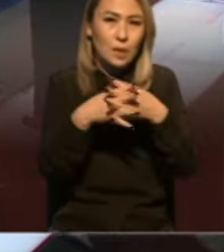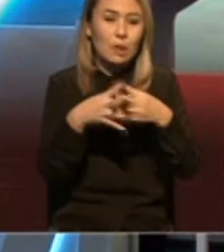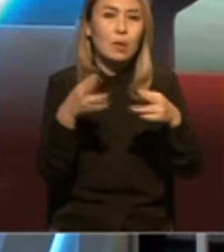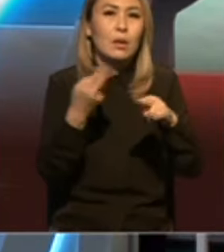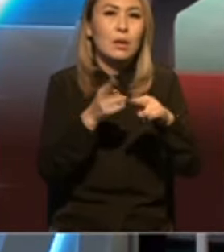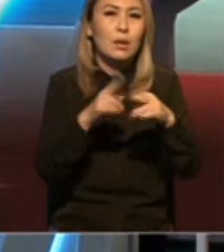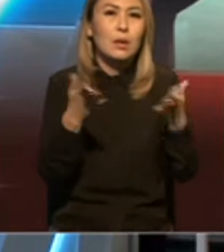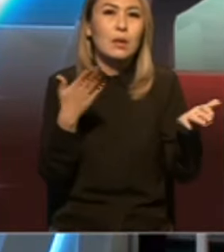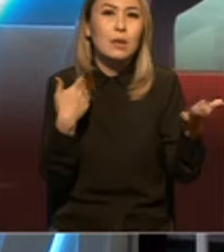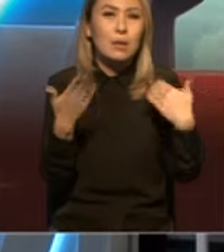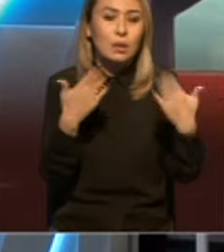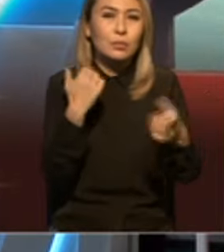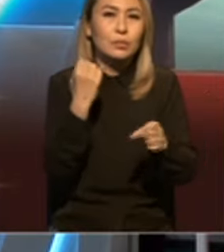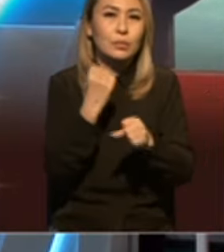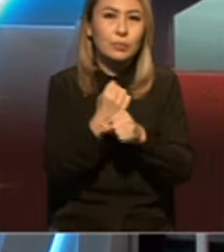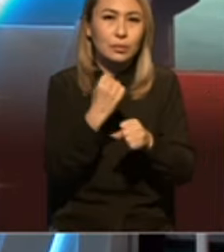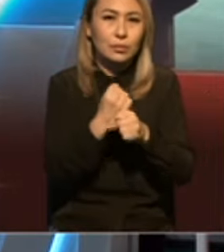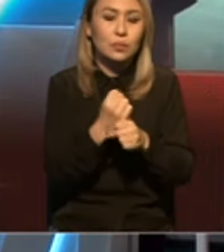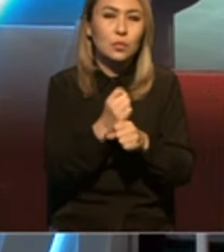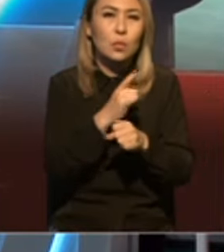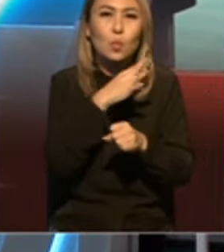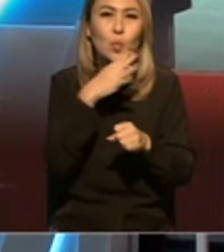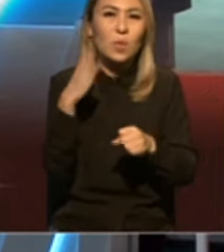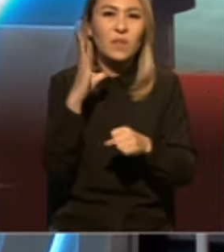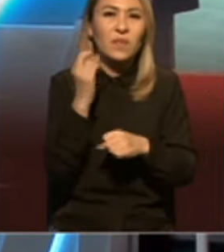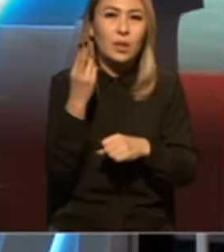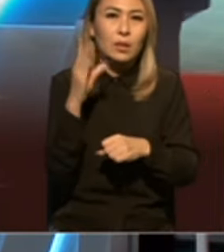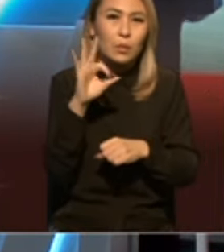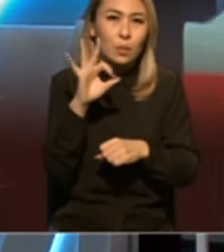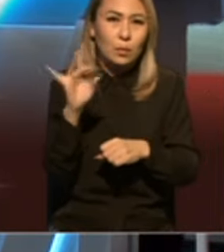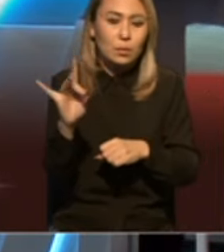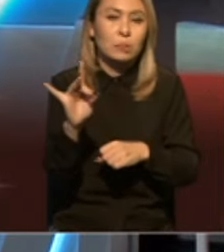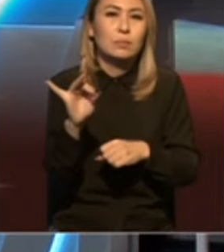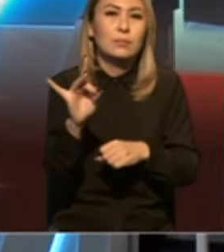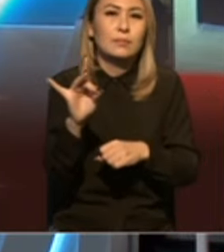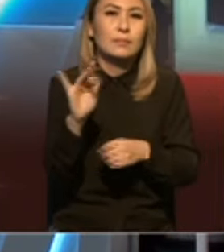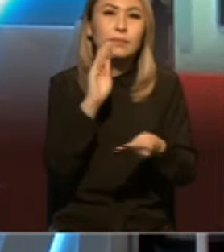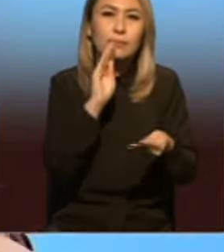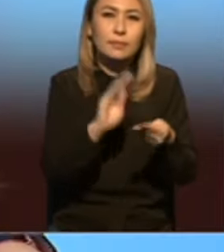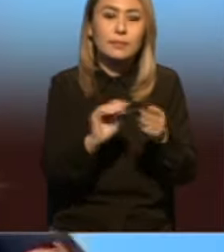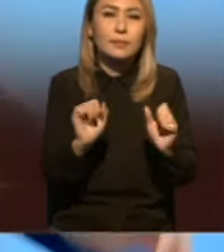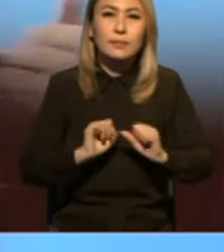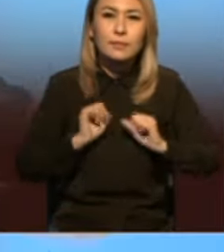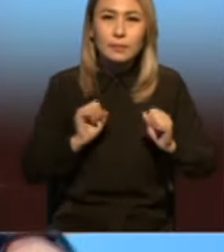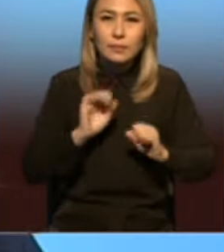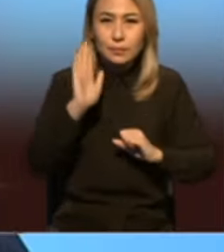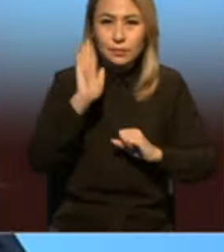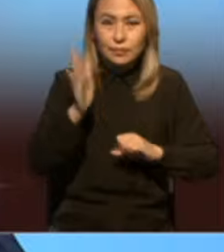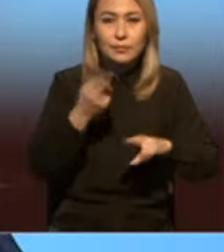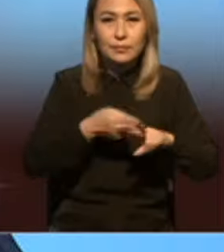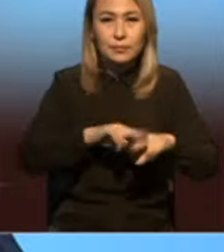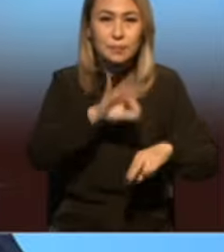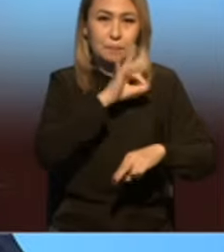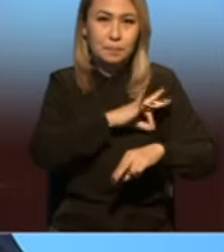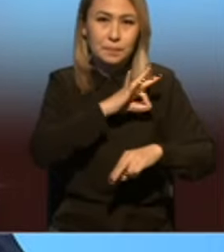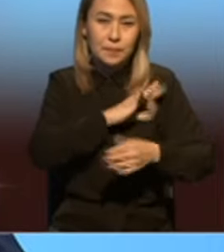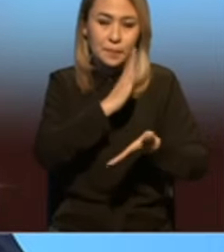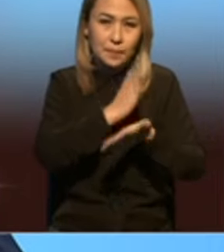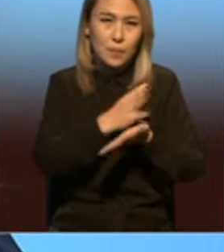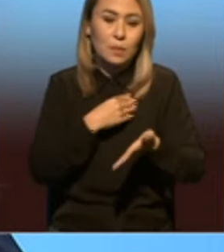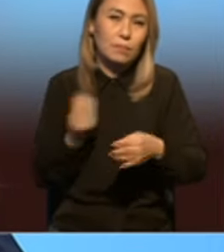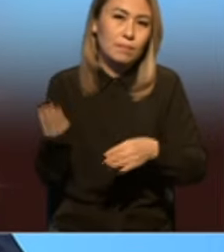тең қарым-қатынас ұстануға, яғни көп векторлы, мультивекторлы саясат ұстануға тырысамыз. Әрине осының бір пайдасы да бар. Тағы да